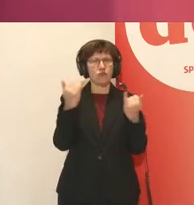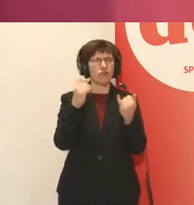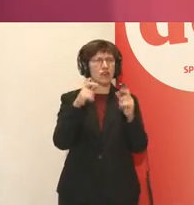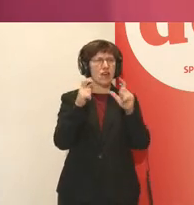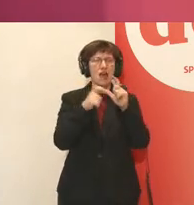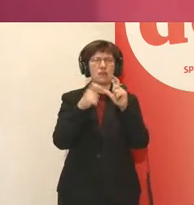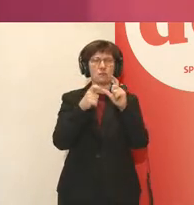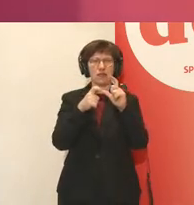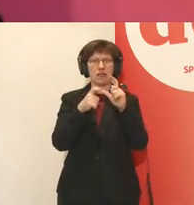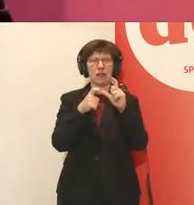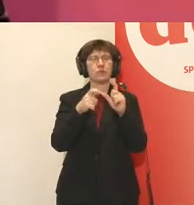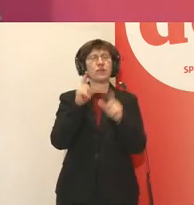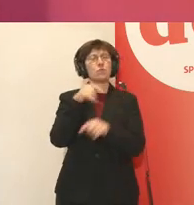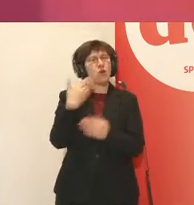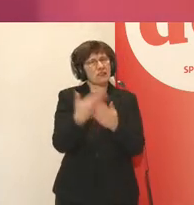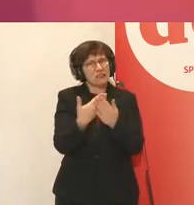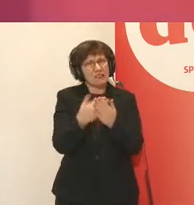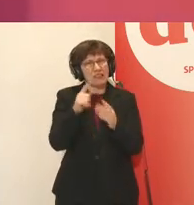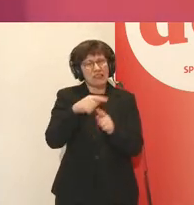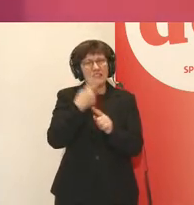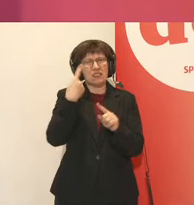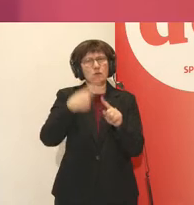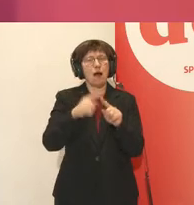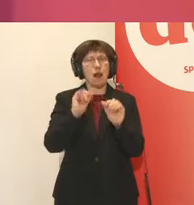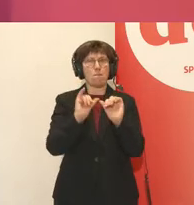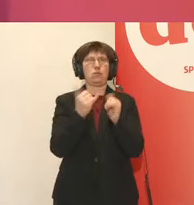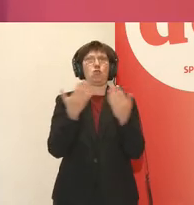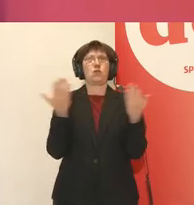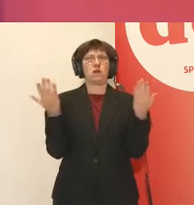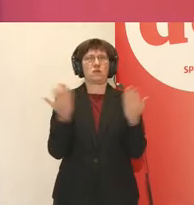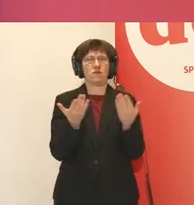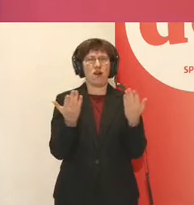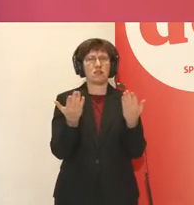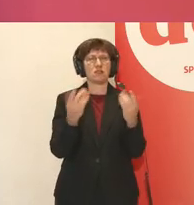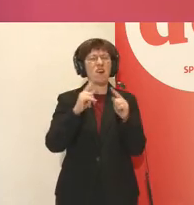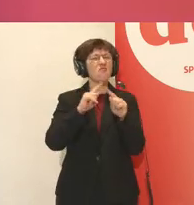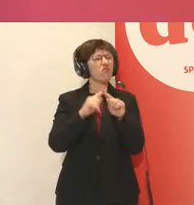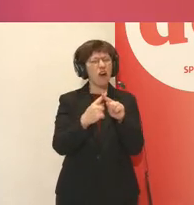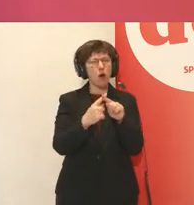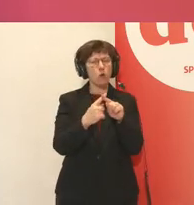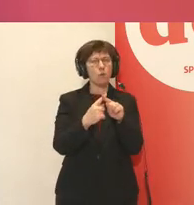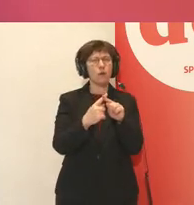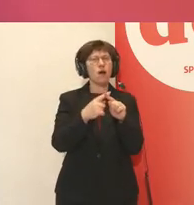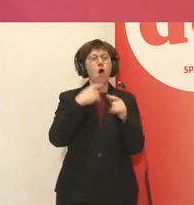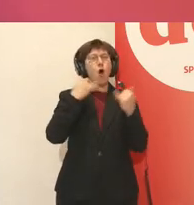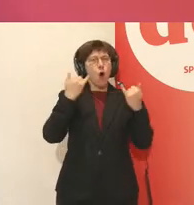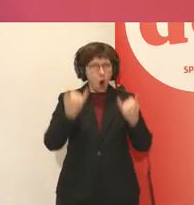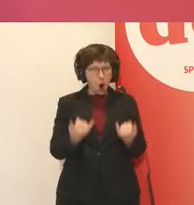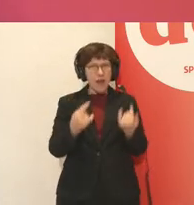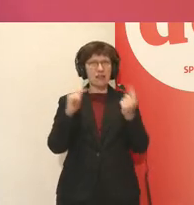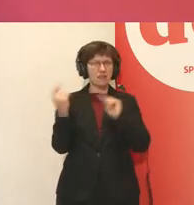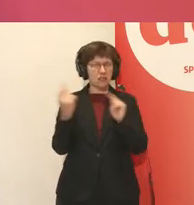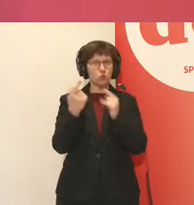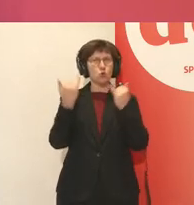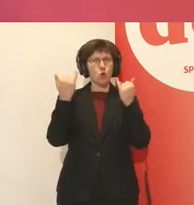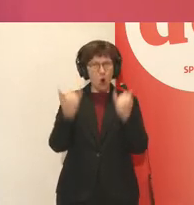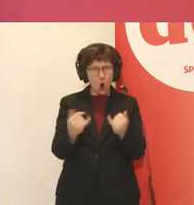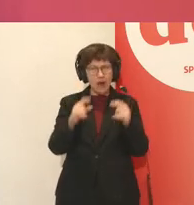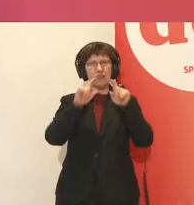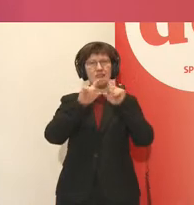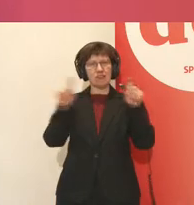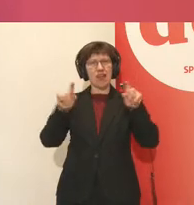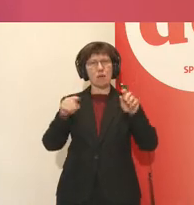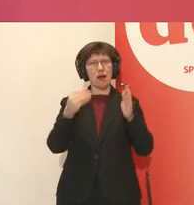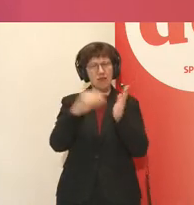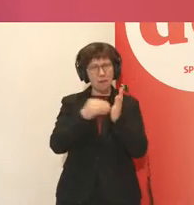spd und dieses mal ganz besonders weil alles was wir heute diskutieren alle themen die